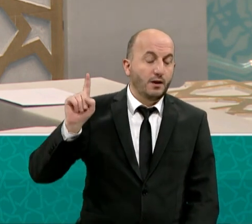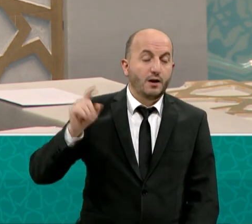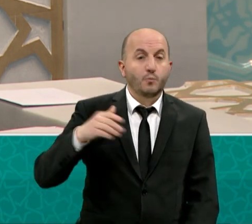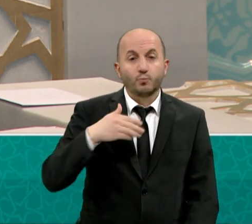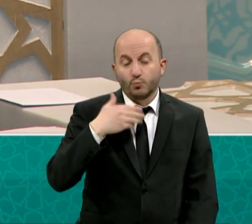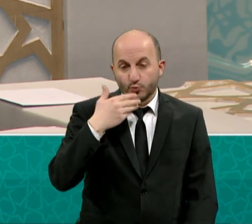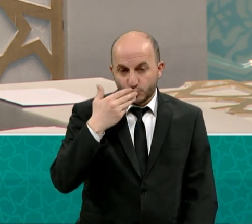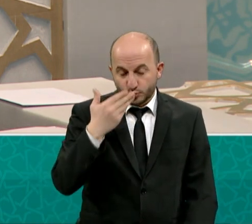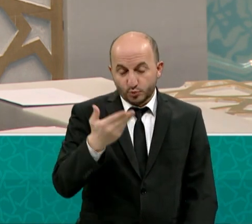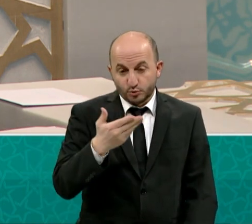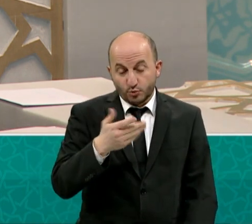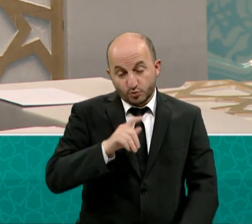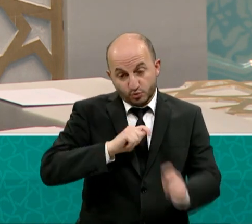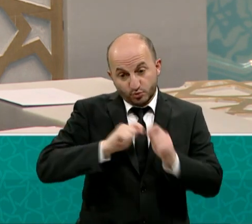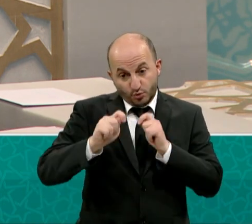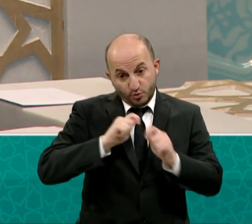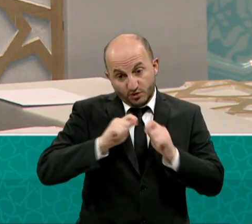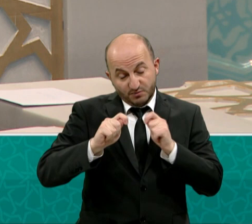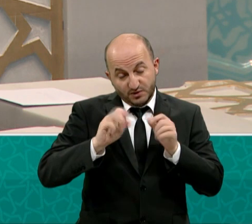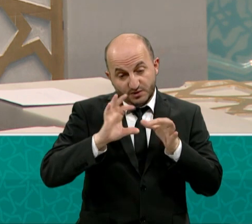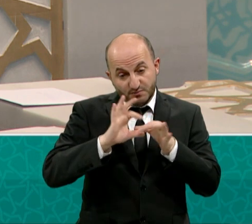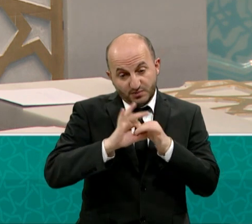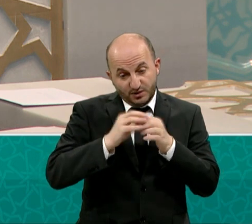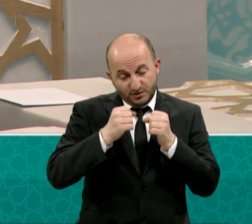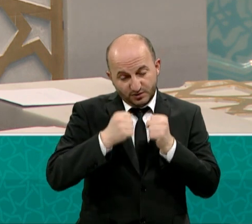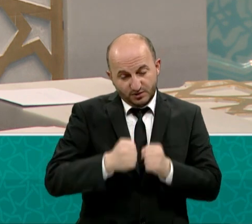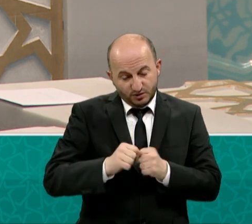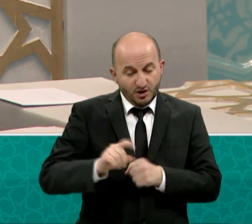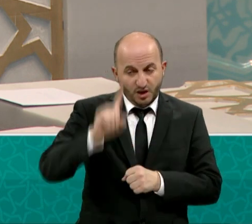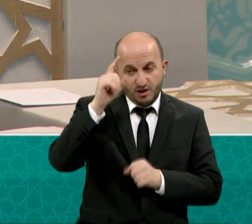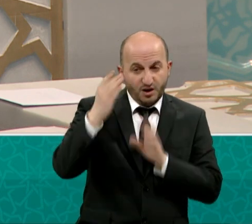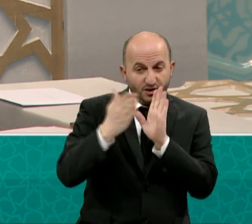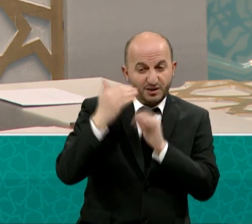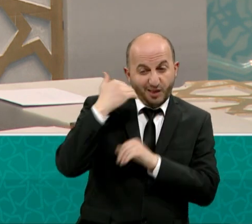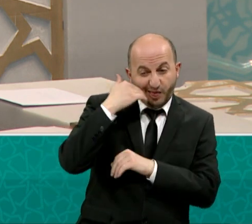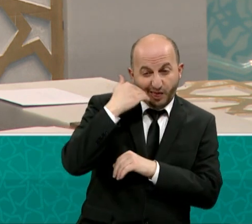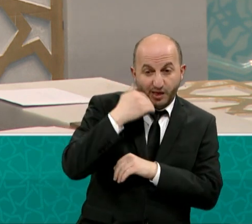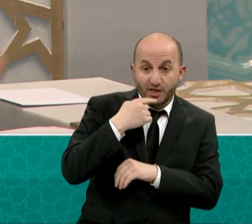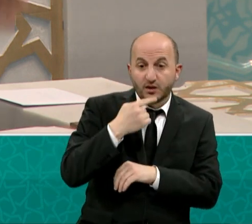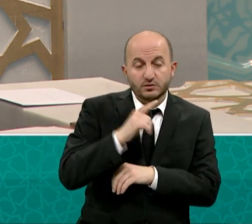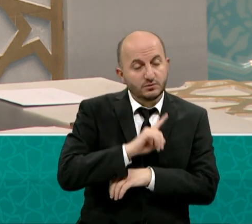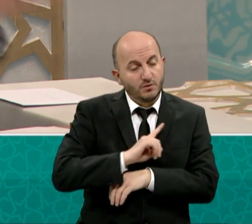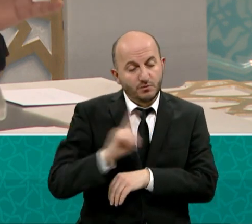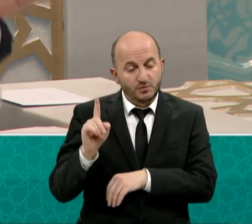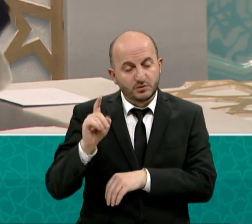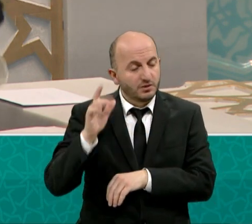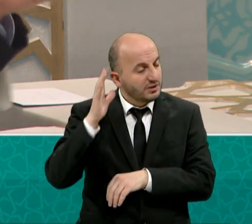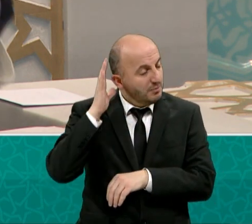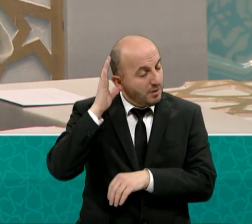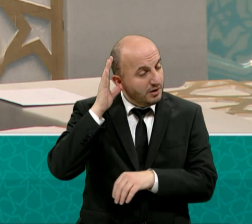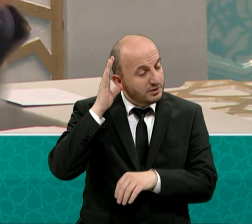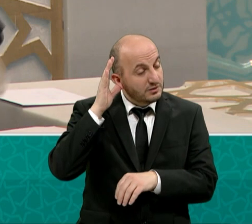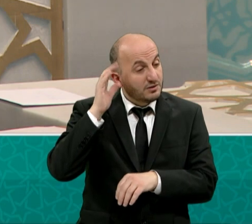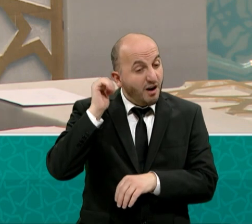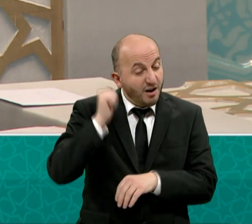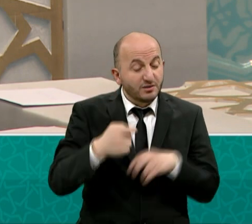edenler, akitlerinize bağlı kalın. Önce Allah'a karşı Müslüman yalancı olmayacak. Namazının her rekatında